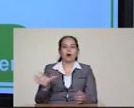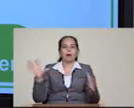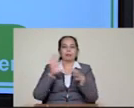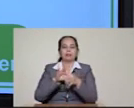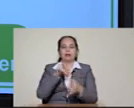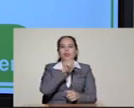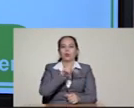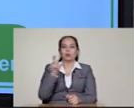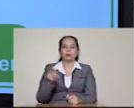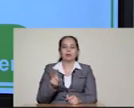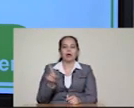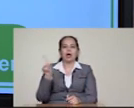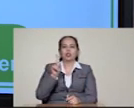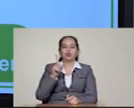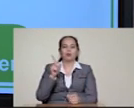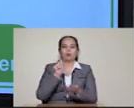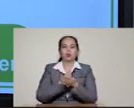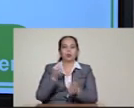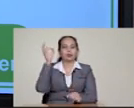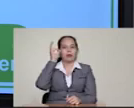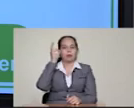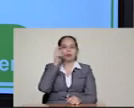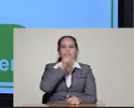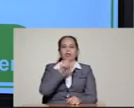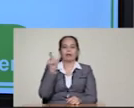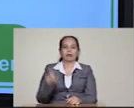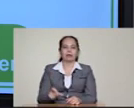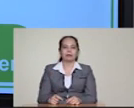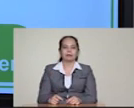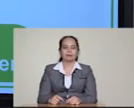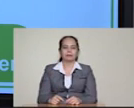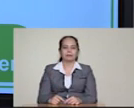людей? О чем должен заботиться человек?